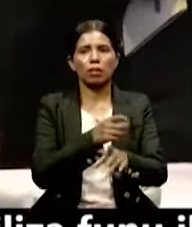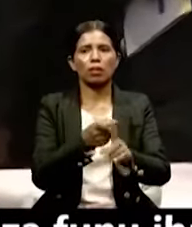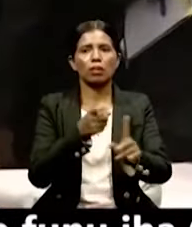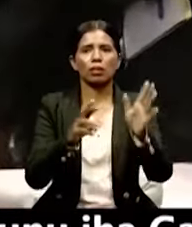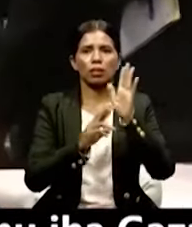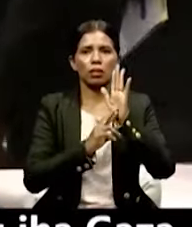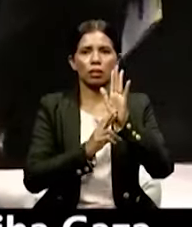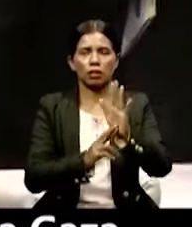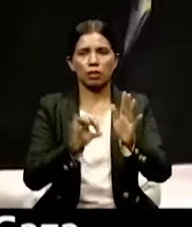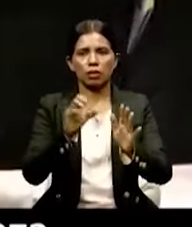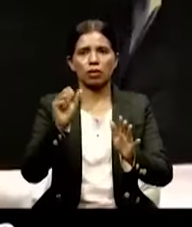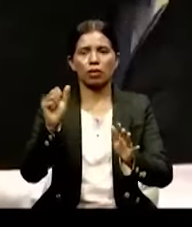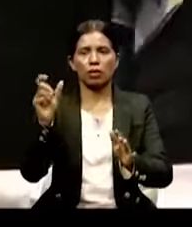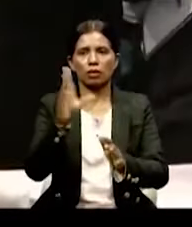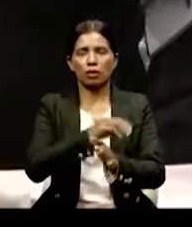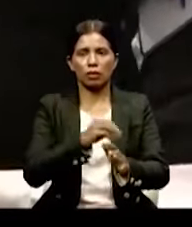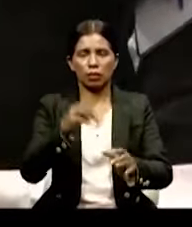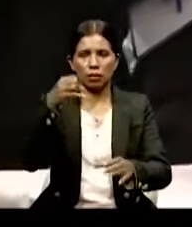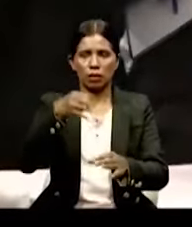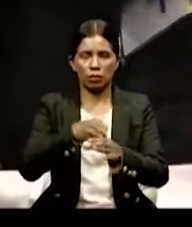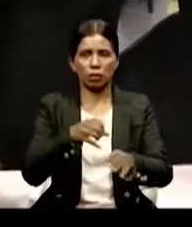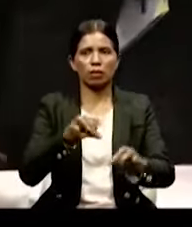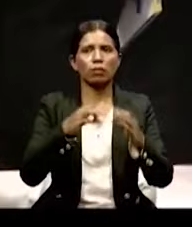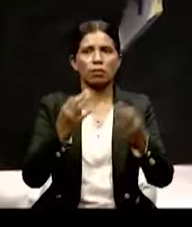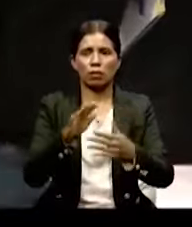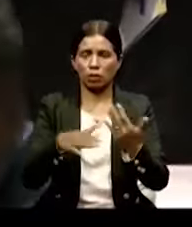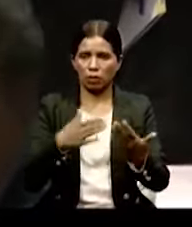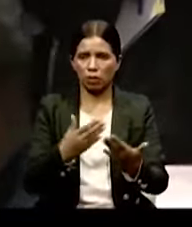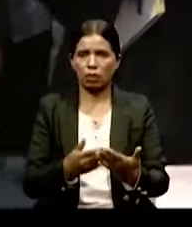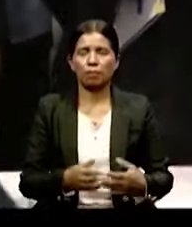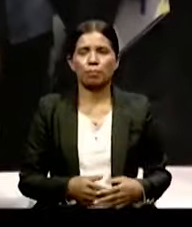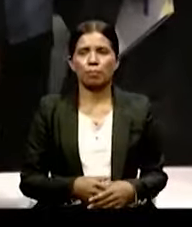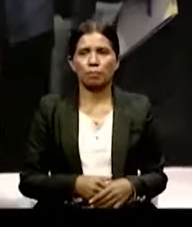representante FIFA no AFC inklui komidaru sira David Gonçalves GMN.